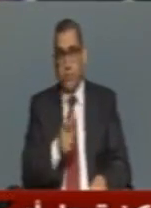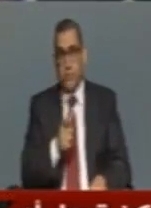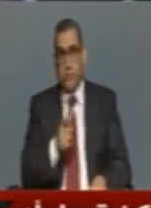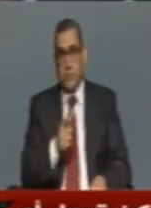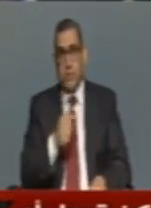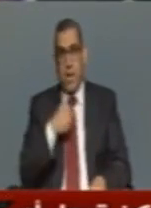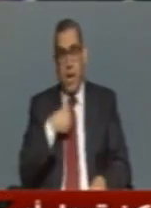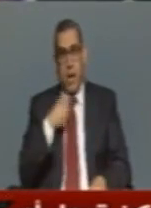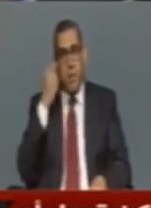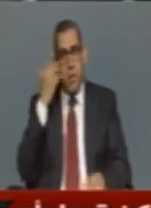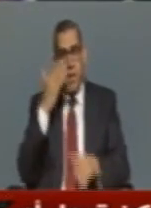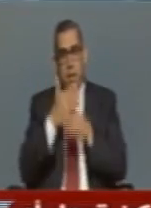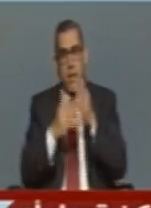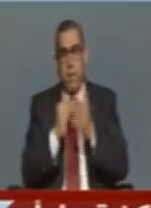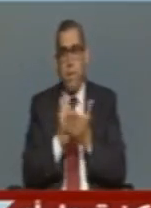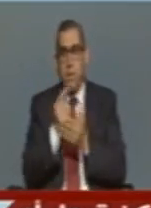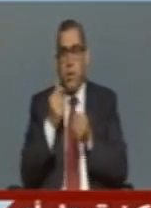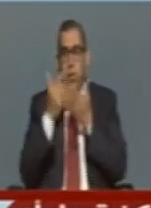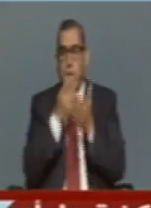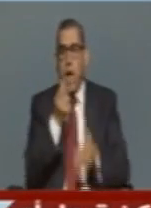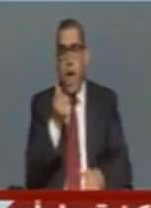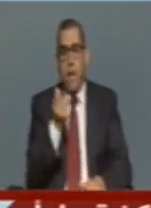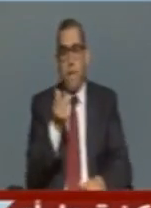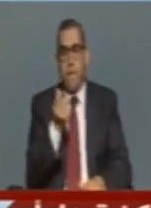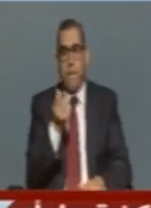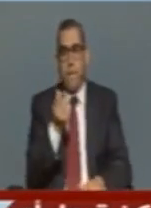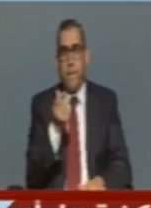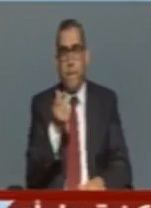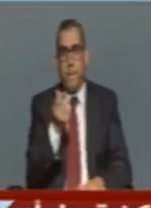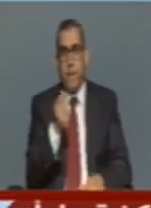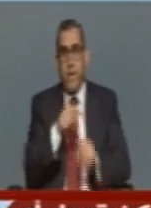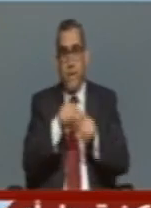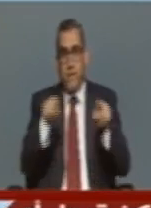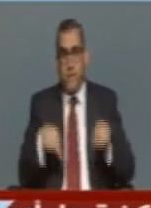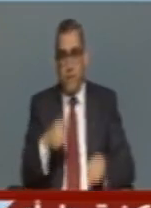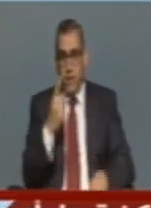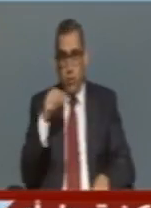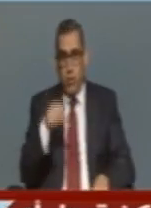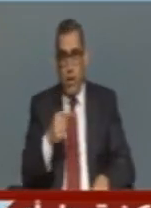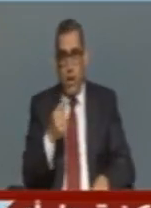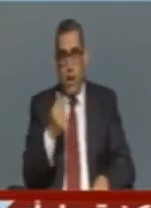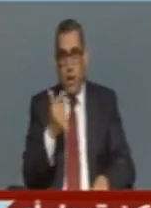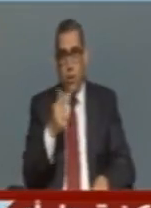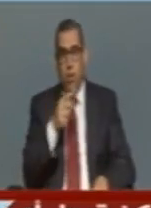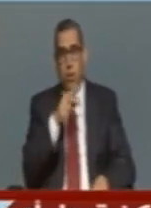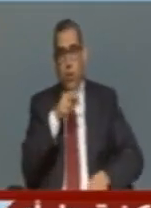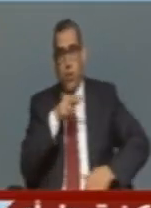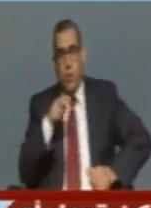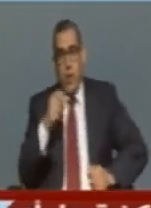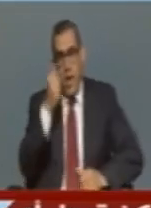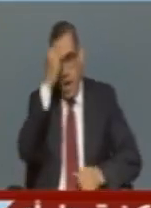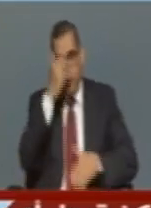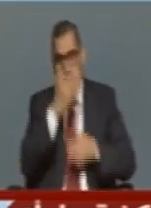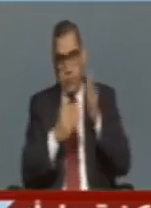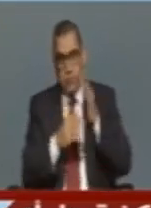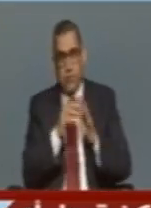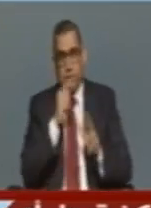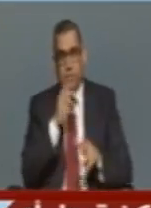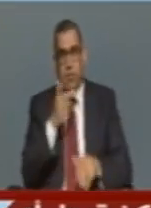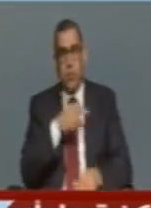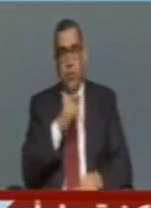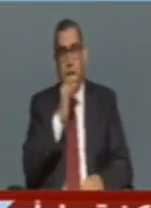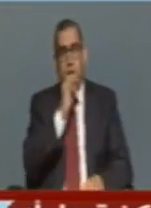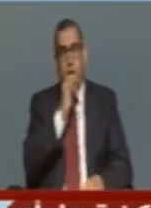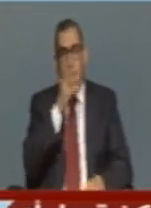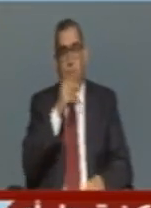المدرسة تتكلف كام كان. هو الفصل حاليا دلوقتي وصل ل 800 ألف جنيه إنشاء يعني نقول 500 ل 600